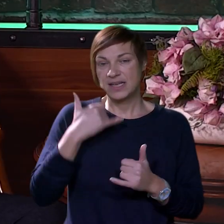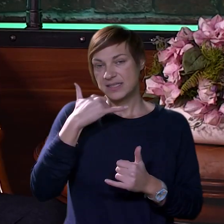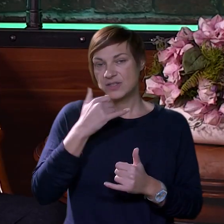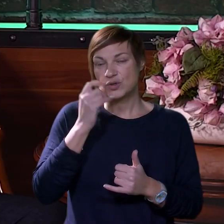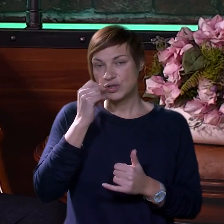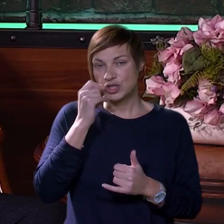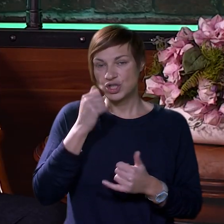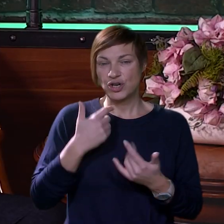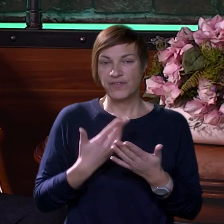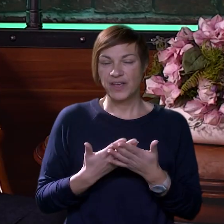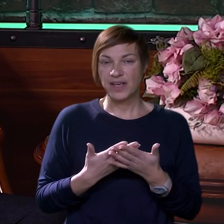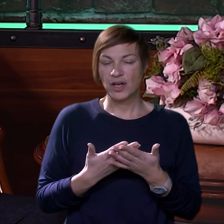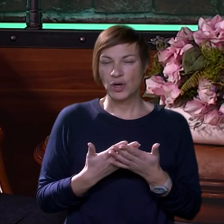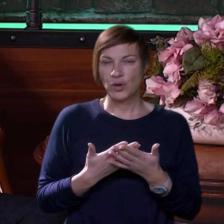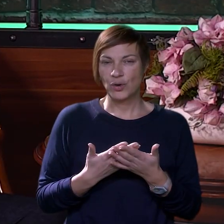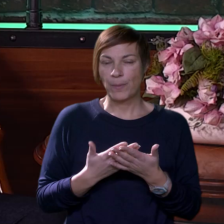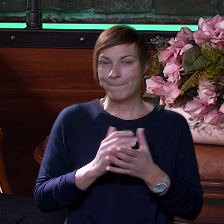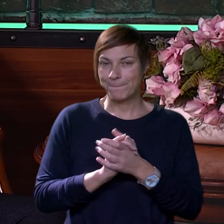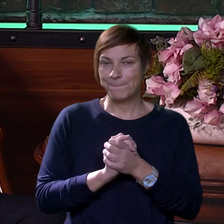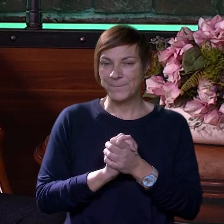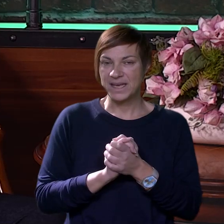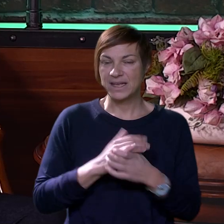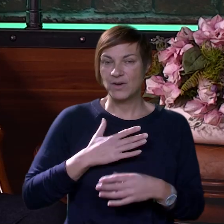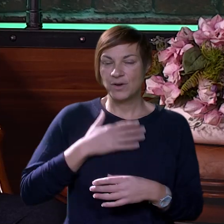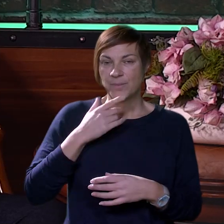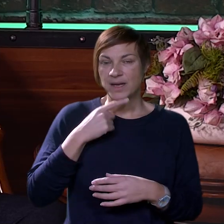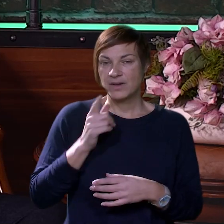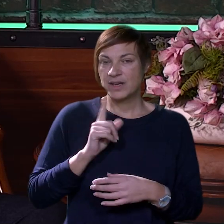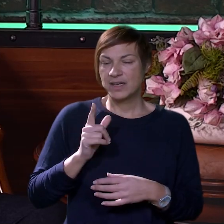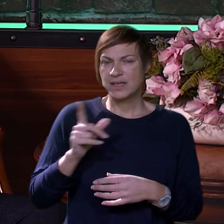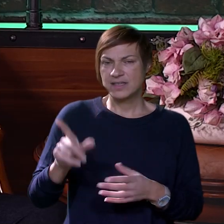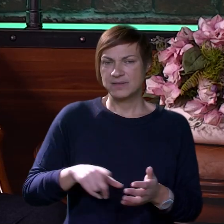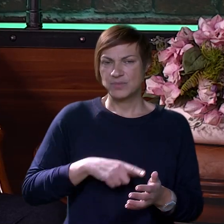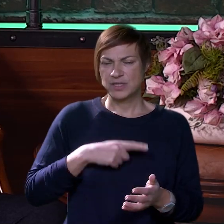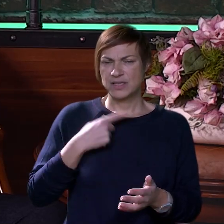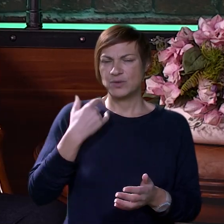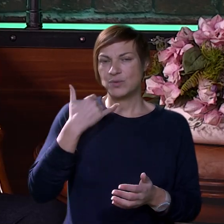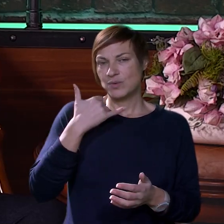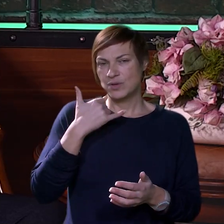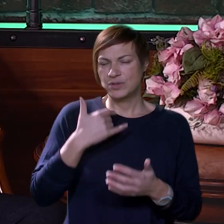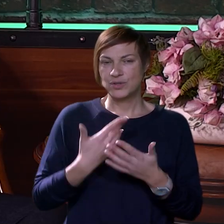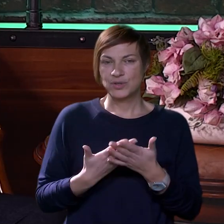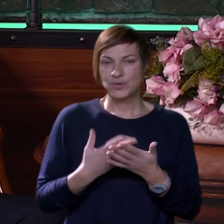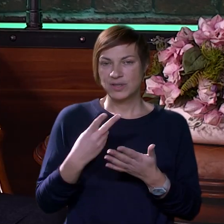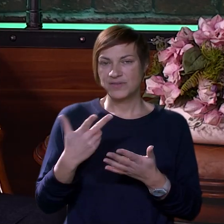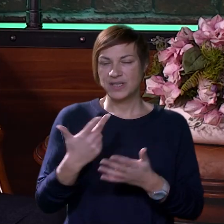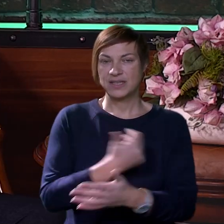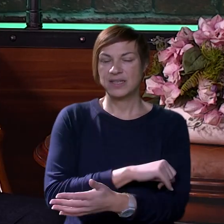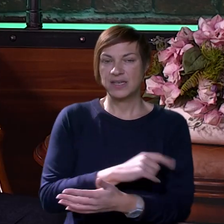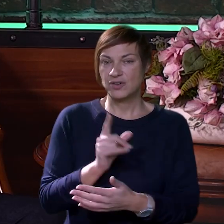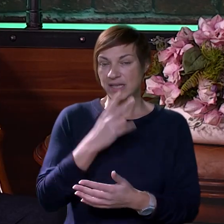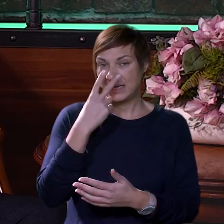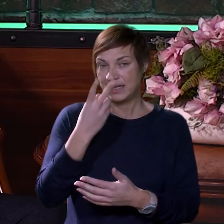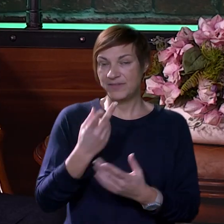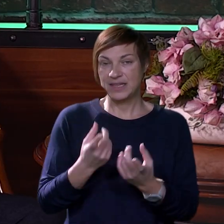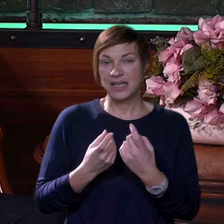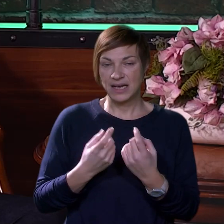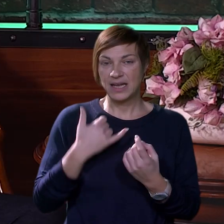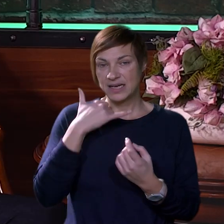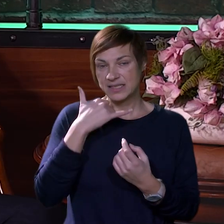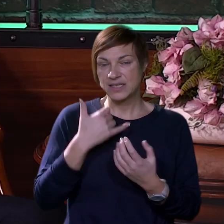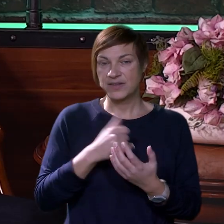danas sam se čuo sa čovjekom, prijateljem, on meni govori, nismo se čuli, ima 2-3 godine ni vidjeli,